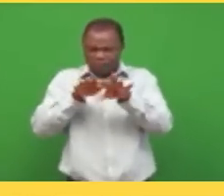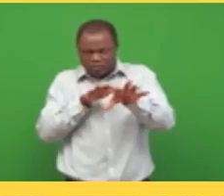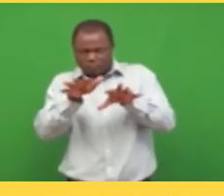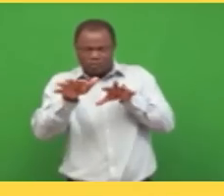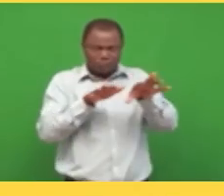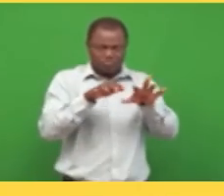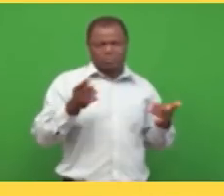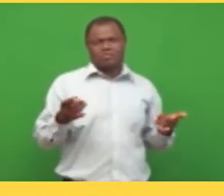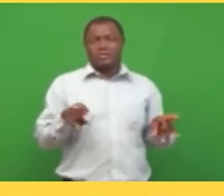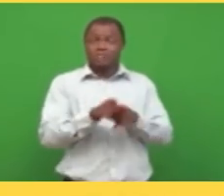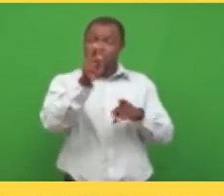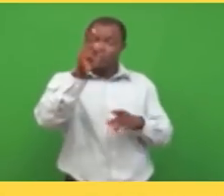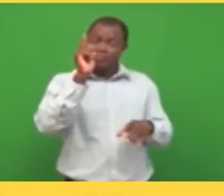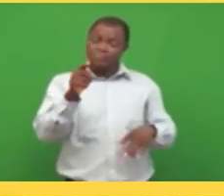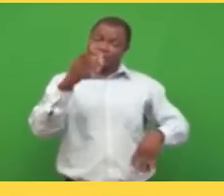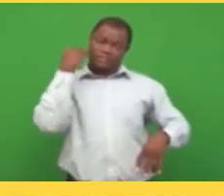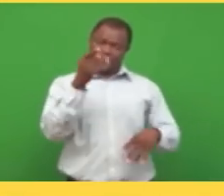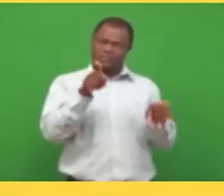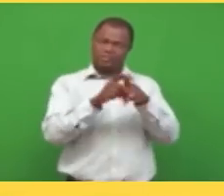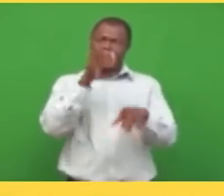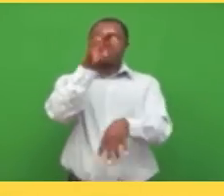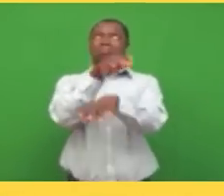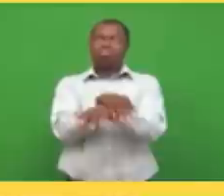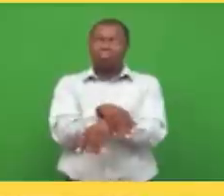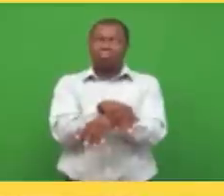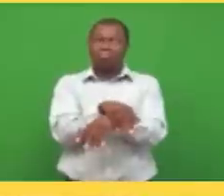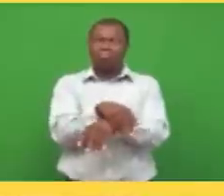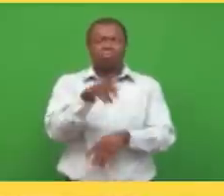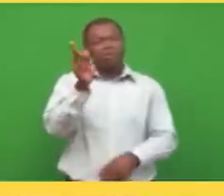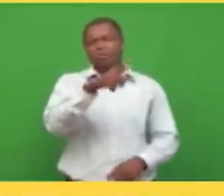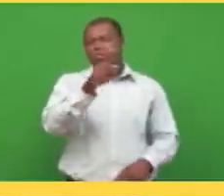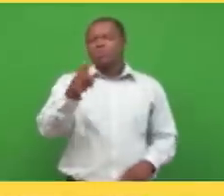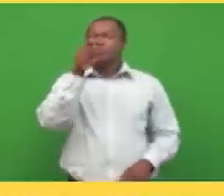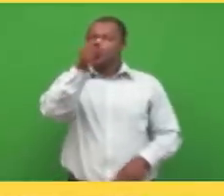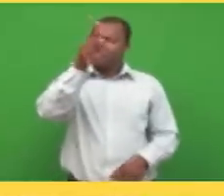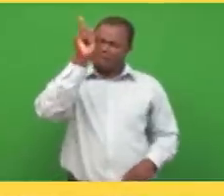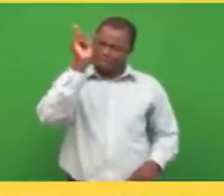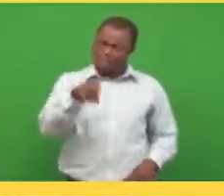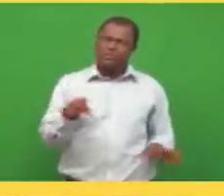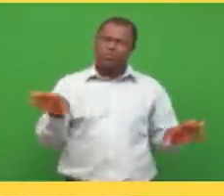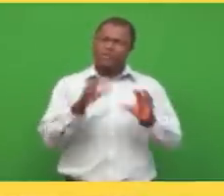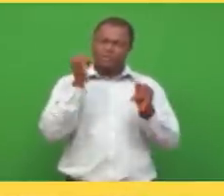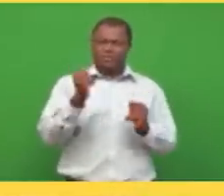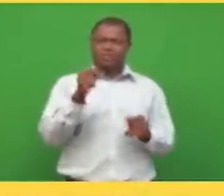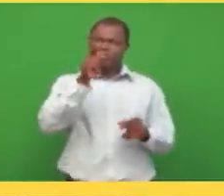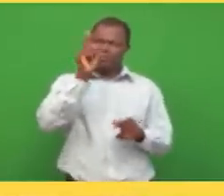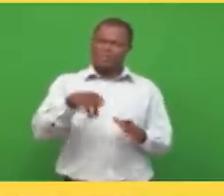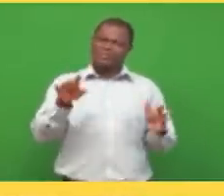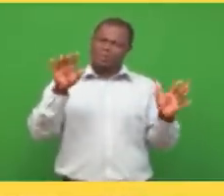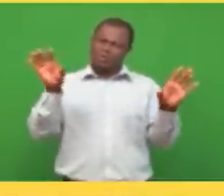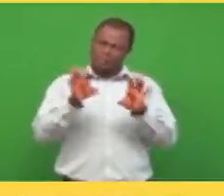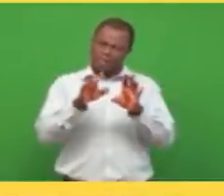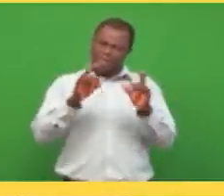piye kana iwewe watiri kutandadzana naye uri pakuchengetwa warasa gwara uri kuitei kubatsira